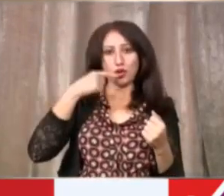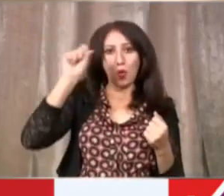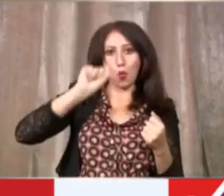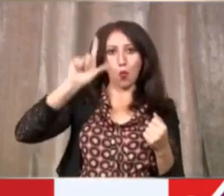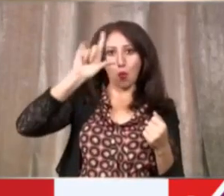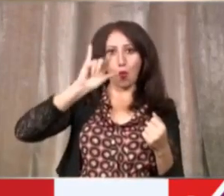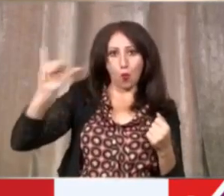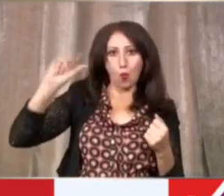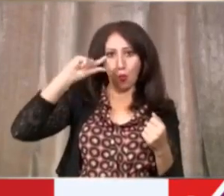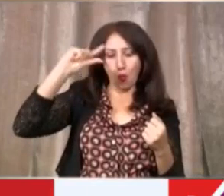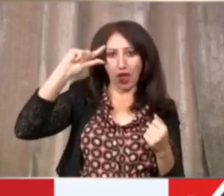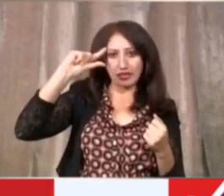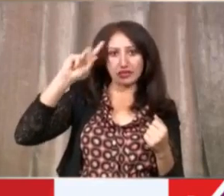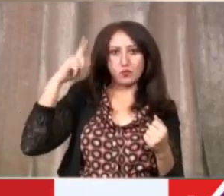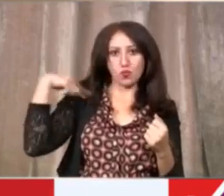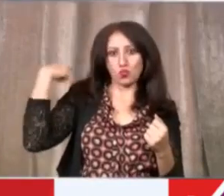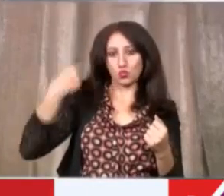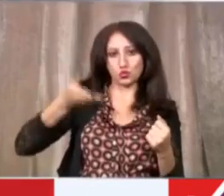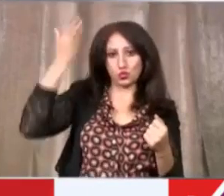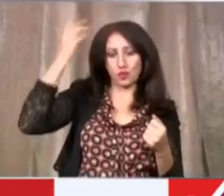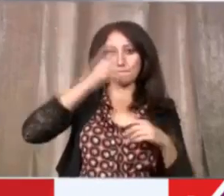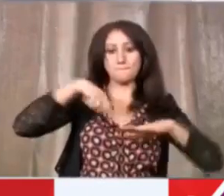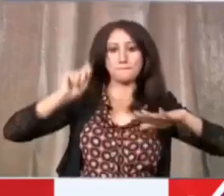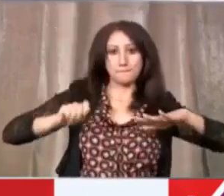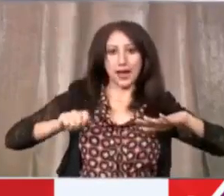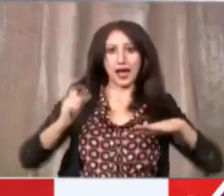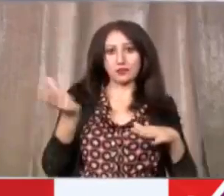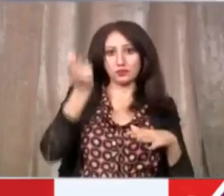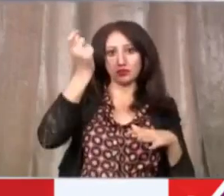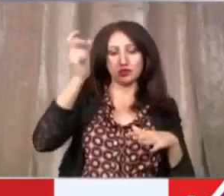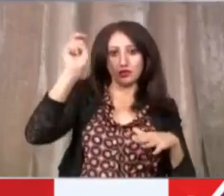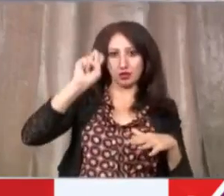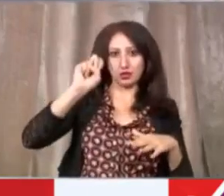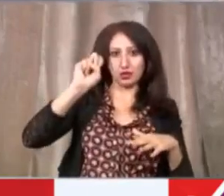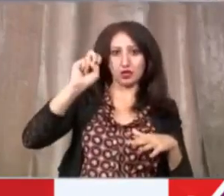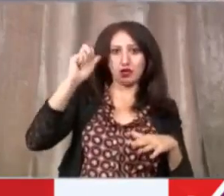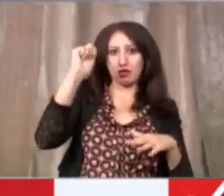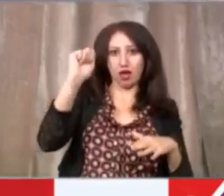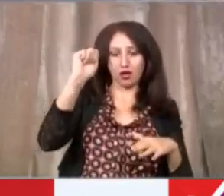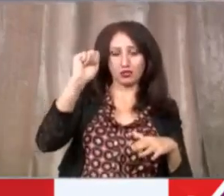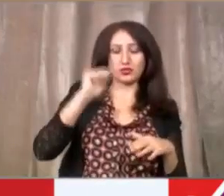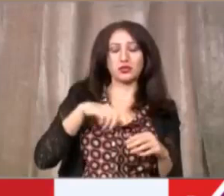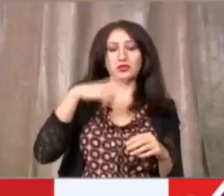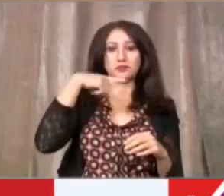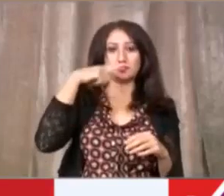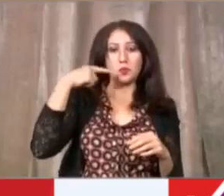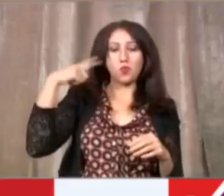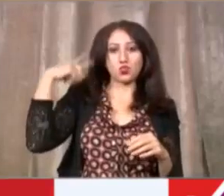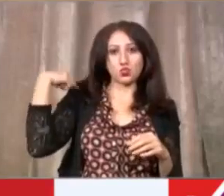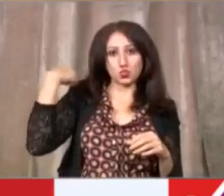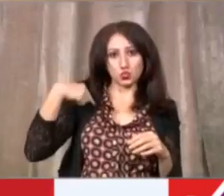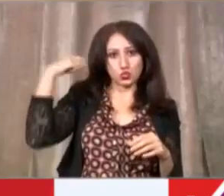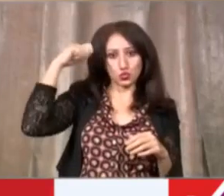حسن حمزه رئيس الهيئه الوطنيه انتخابات نائب رئيس محكمه النقض لاستكمال مدته صيد المستشار